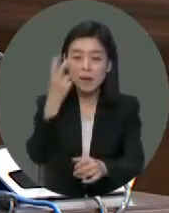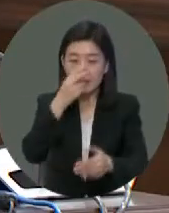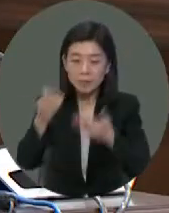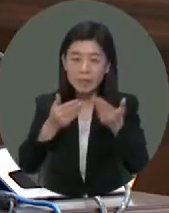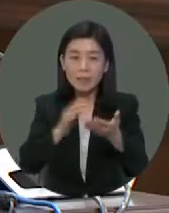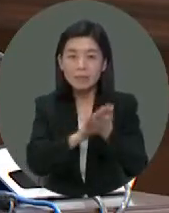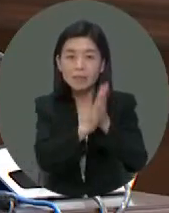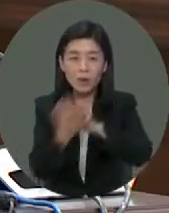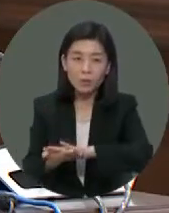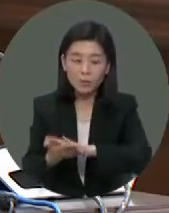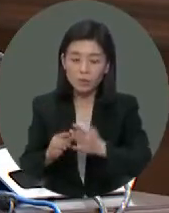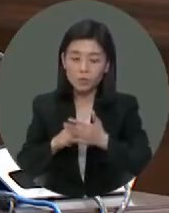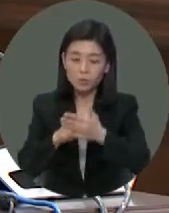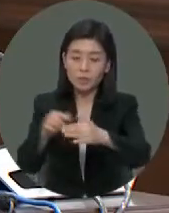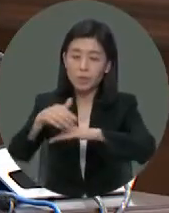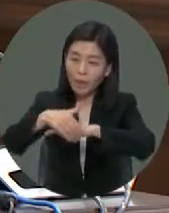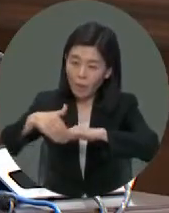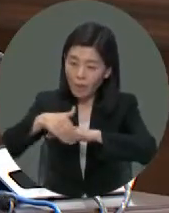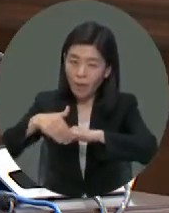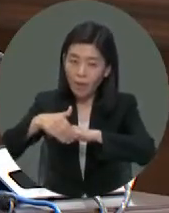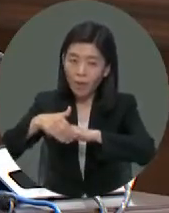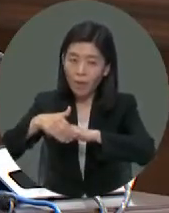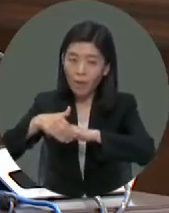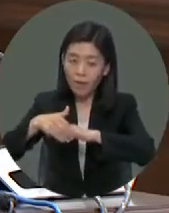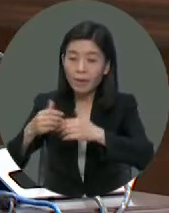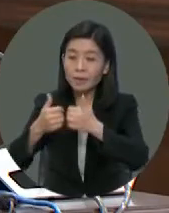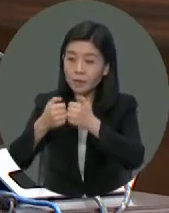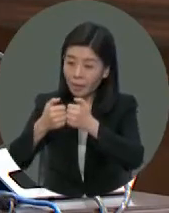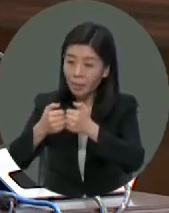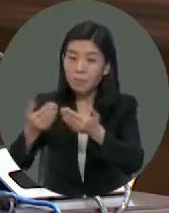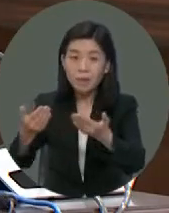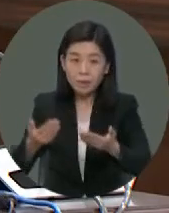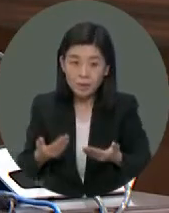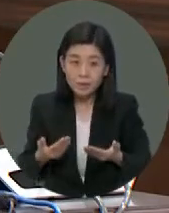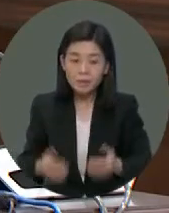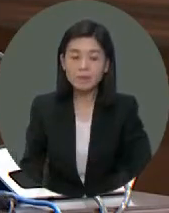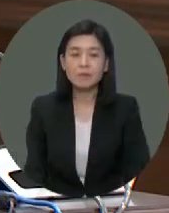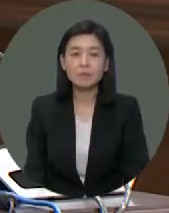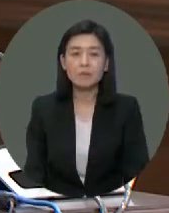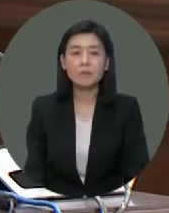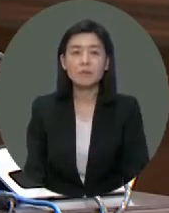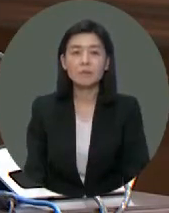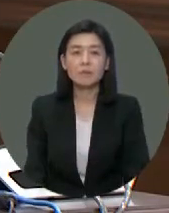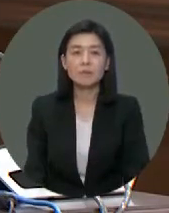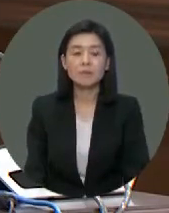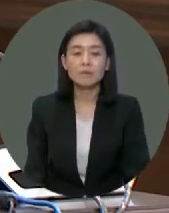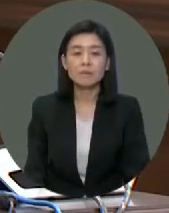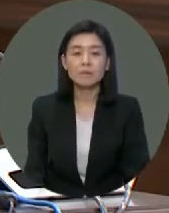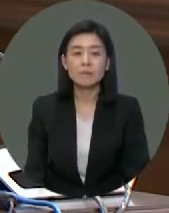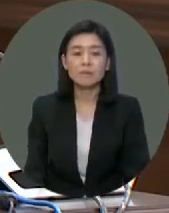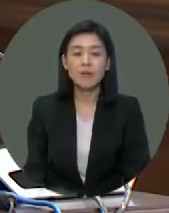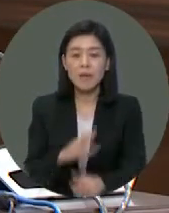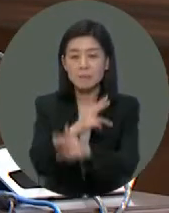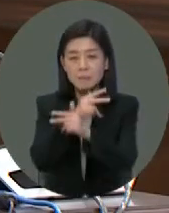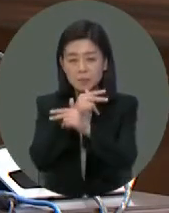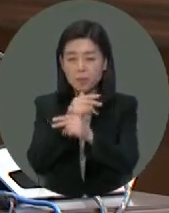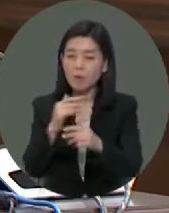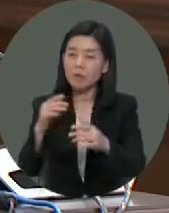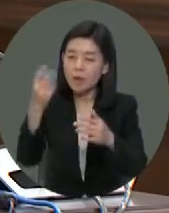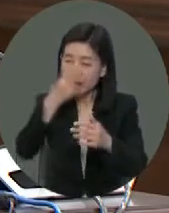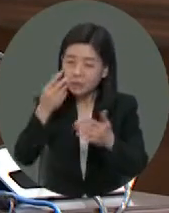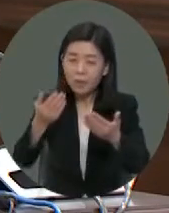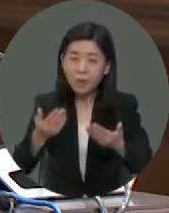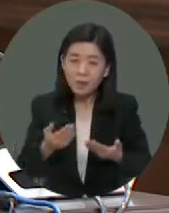받아 가지고 이게 지금 비대면 감사를 대체하겠다고 그러는데요 이게 지금 데이터 설계 과정에서